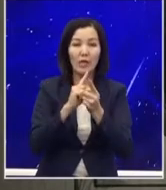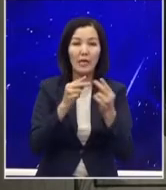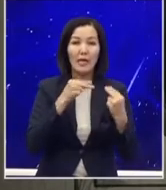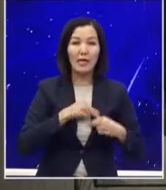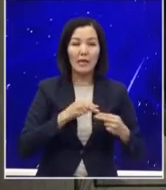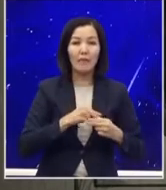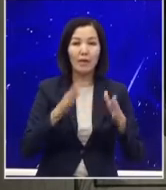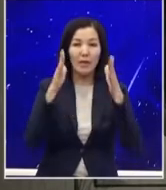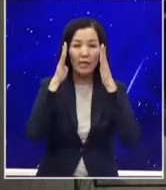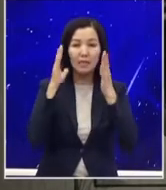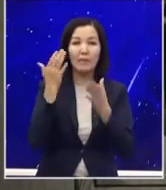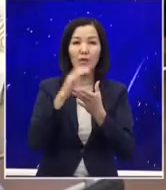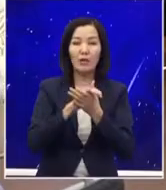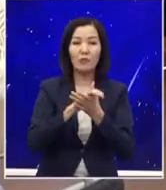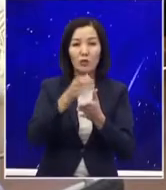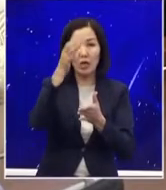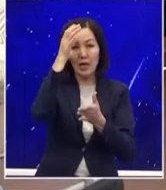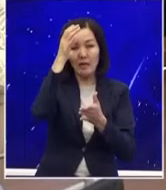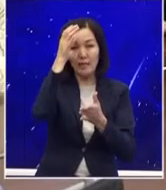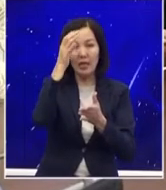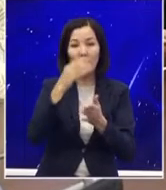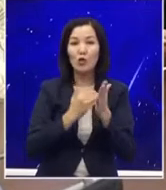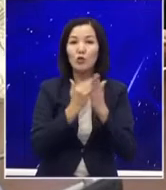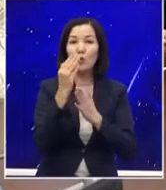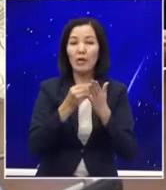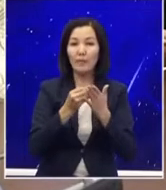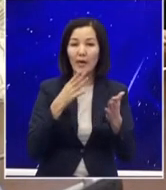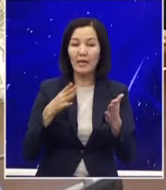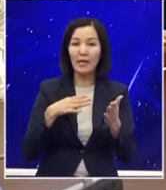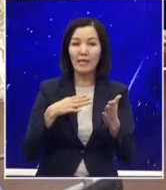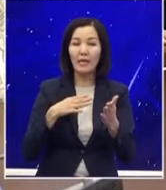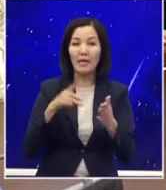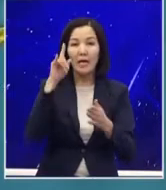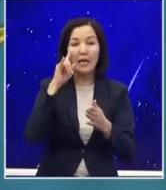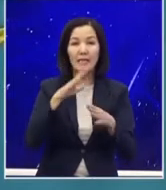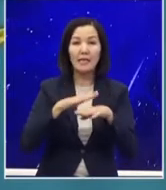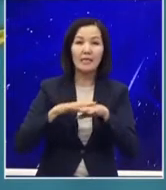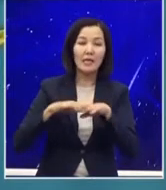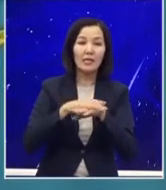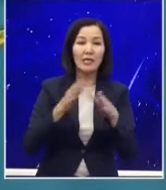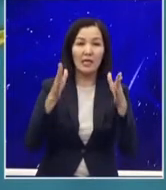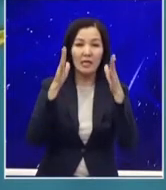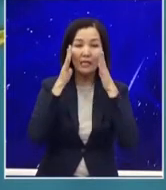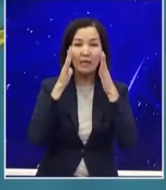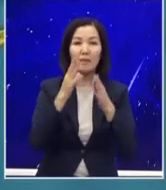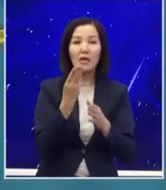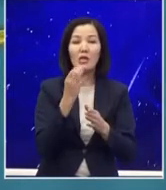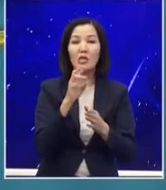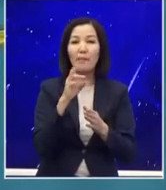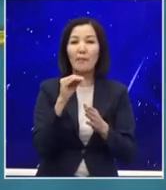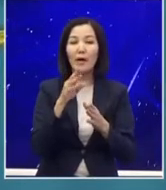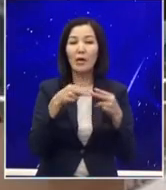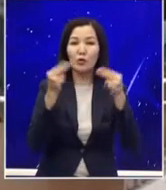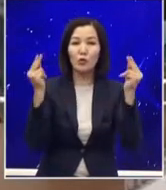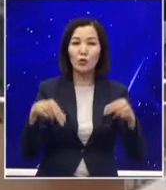ислам танушы ғалымдар жоғары бағалайды. Қажы бастамасы мен ел аумағында ислам әлемі Шапағат Нұр журналдары шығарылды.